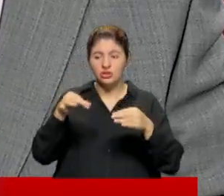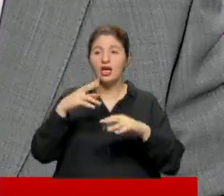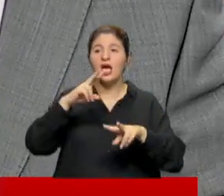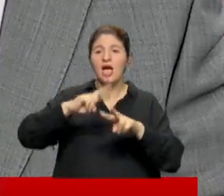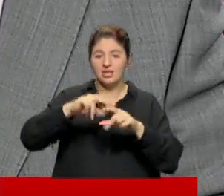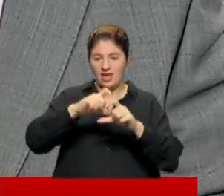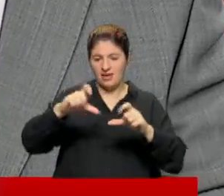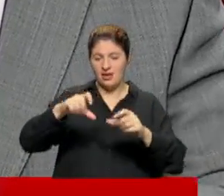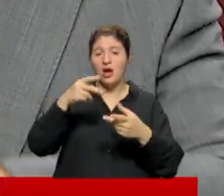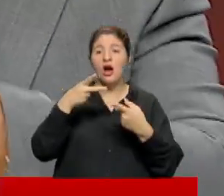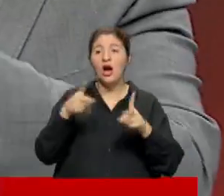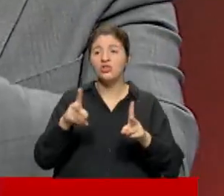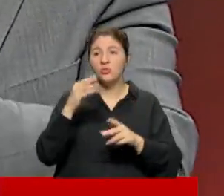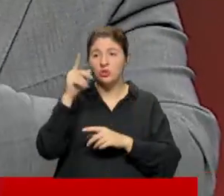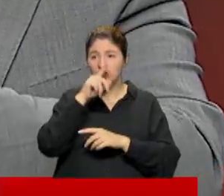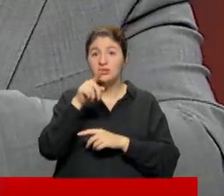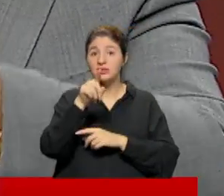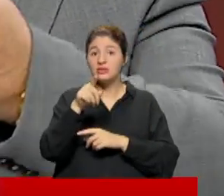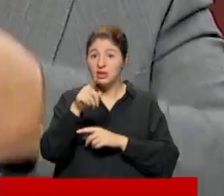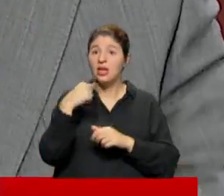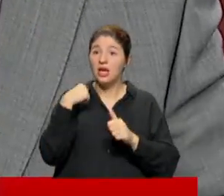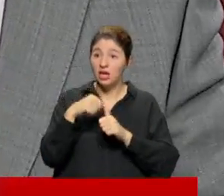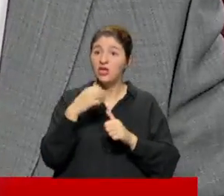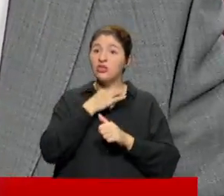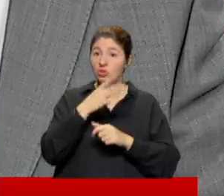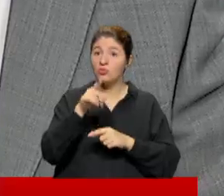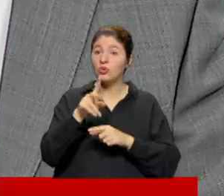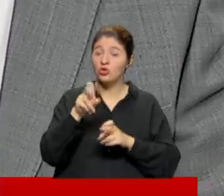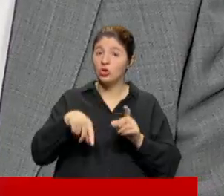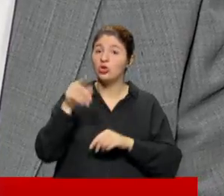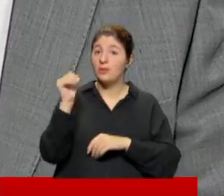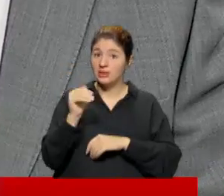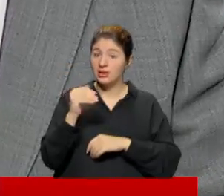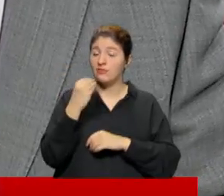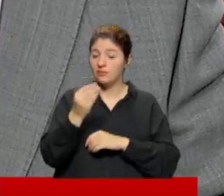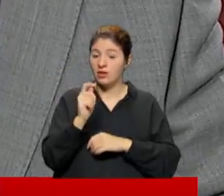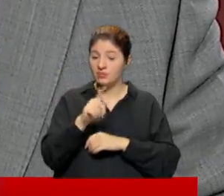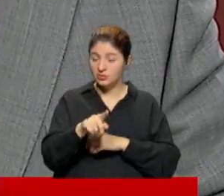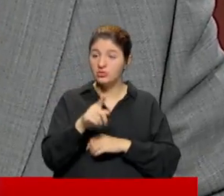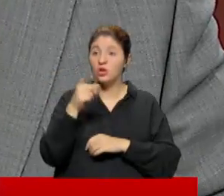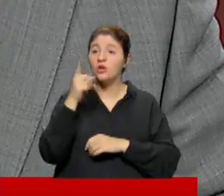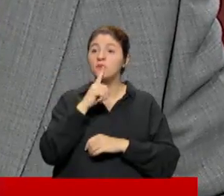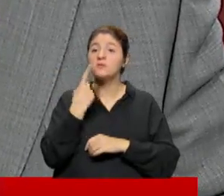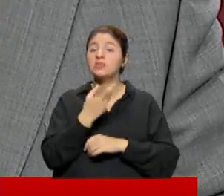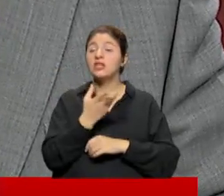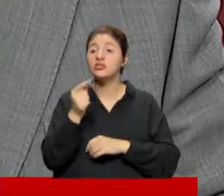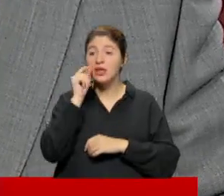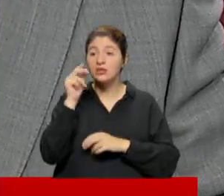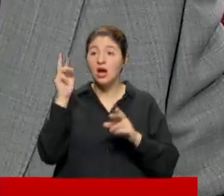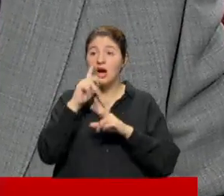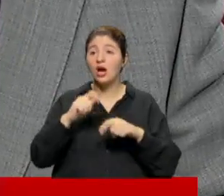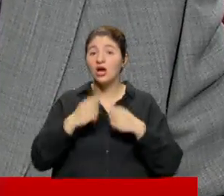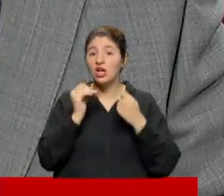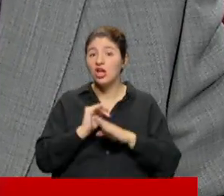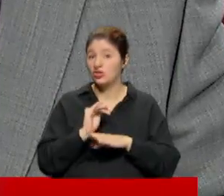etiketlerinin açık olmasından dolayı ki sana Yine teşekkür ediyorum bu konuyu da gündeme getirdin yüz binlerce insan hayal